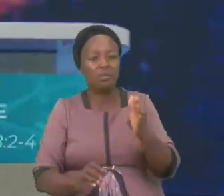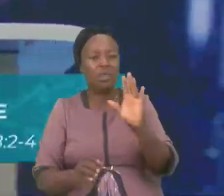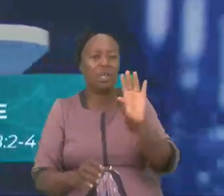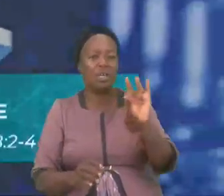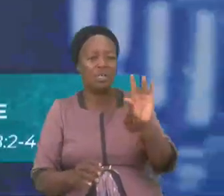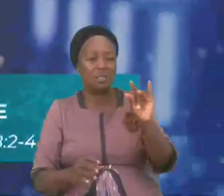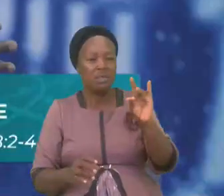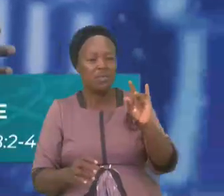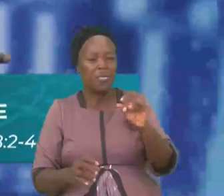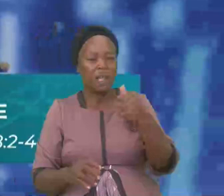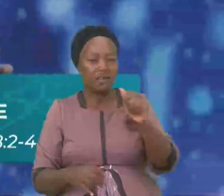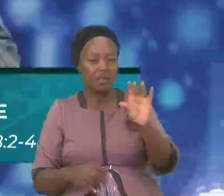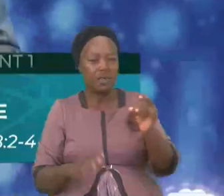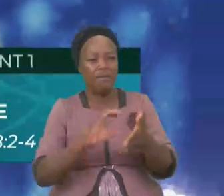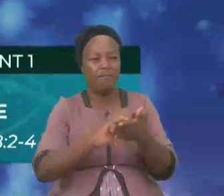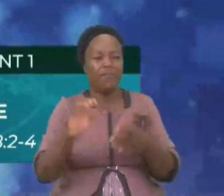Apocalypse 18,